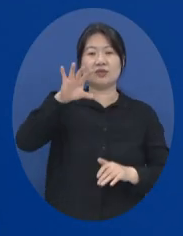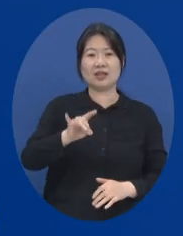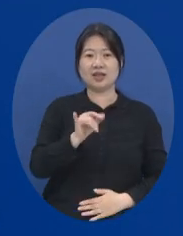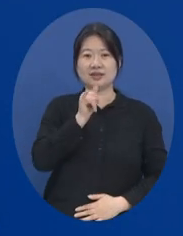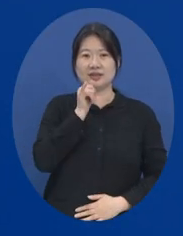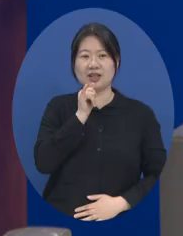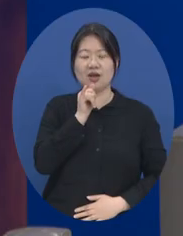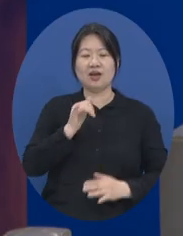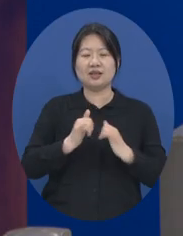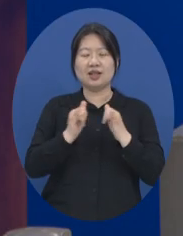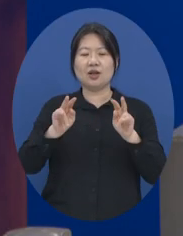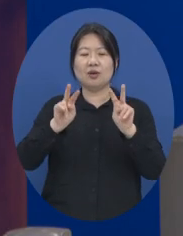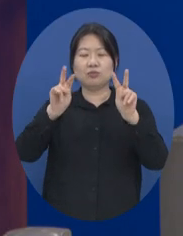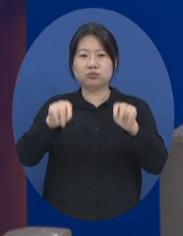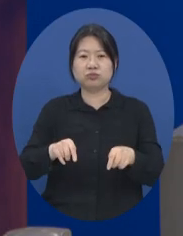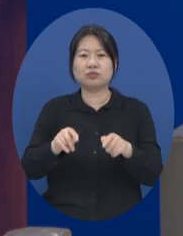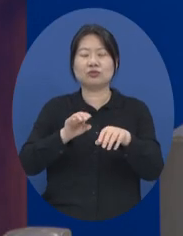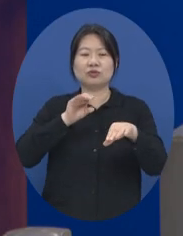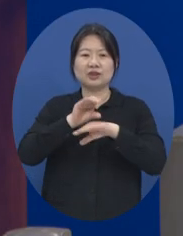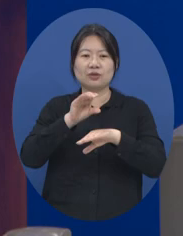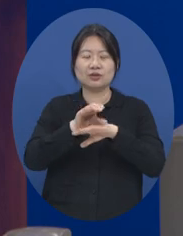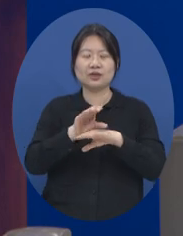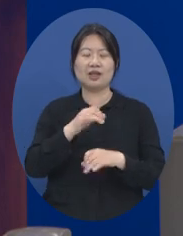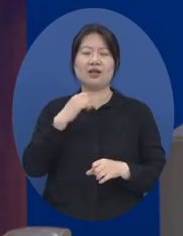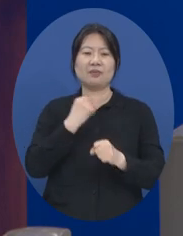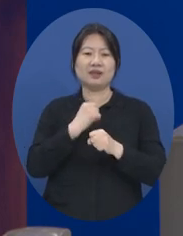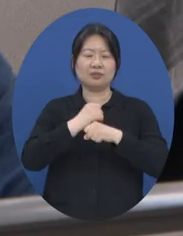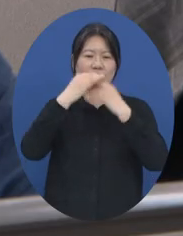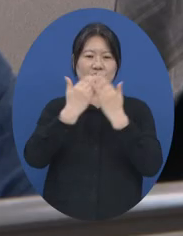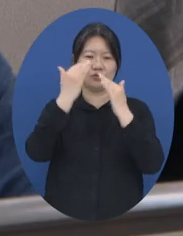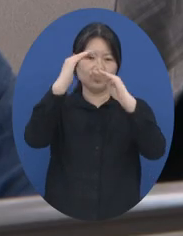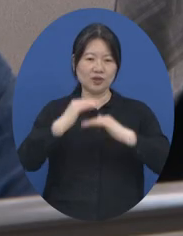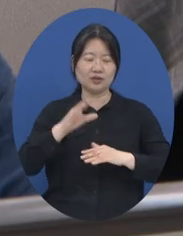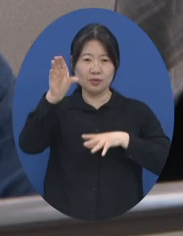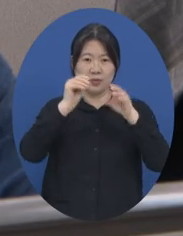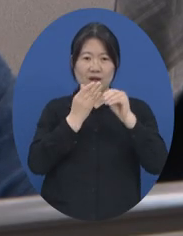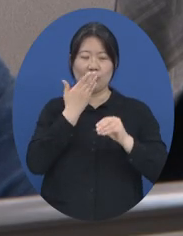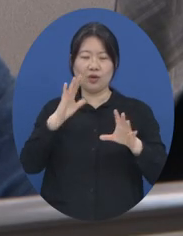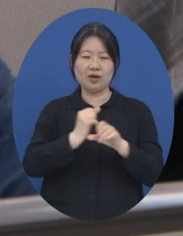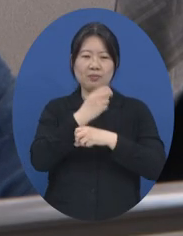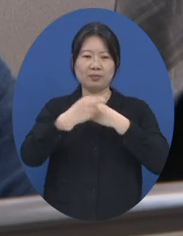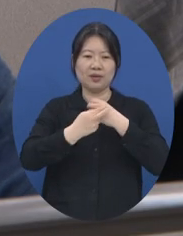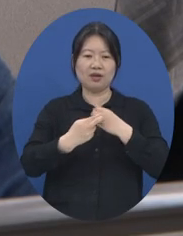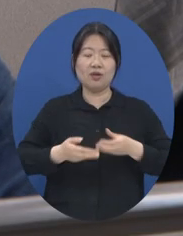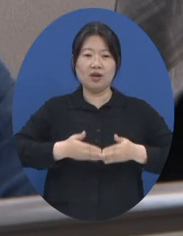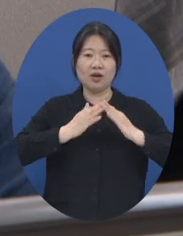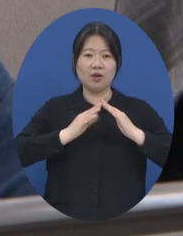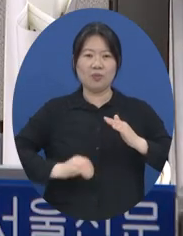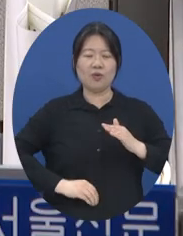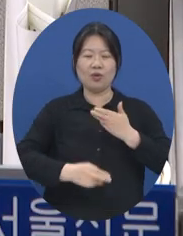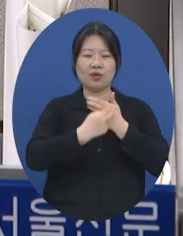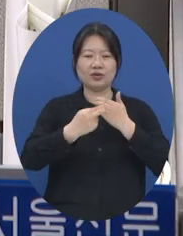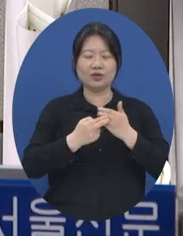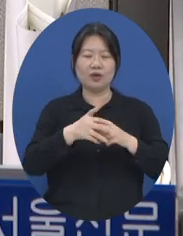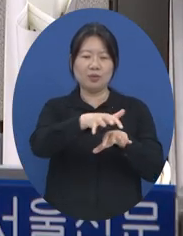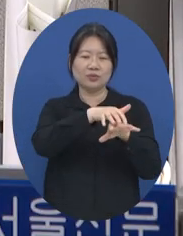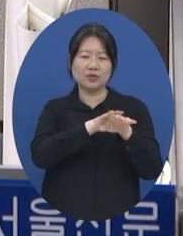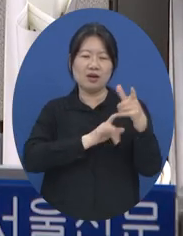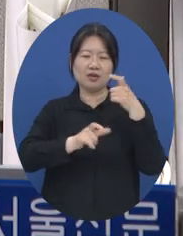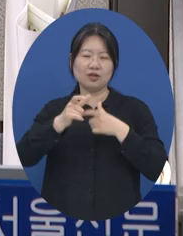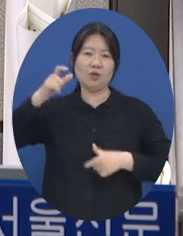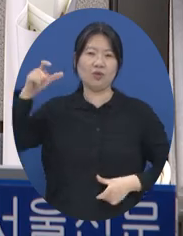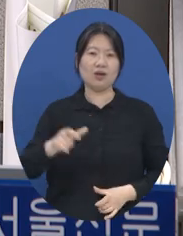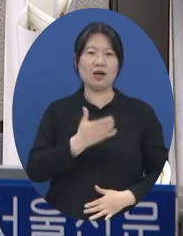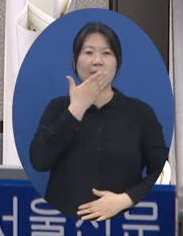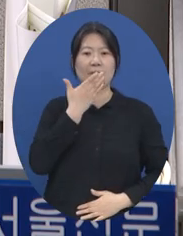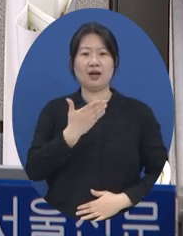무인 이동체 제품 개발 전 과정을 한 곳에서 구현할 수 있고, 종합병원 설치를 통한 보건의료 인프라도 한층 강화될 것으로